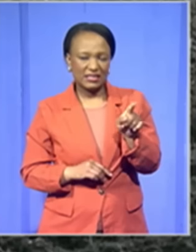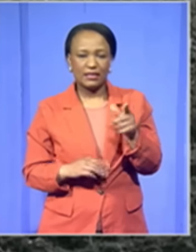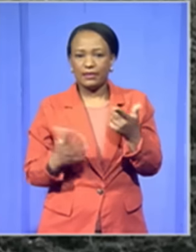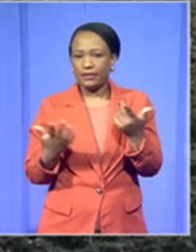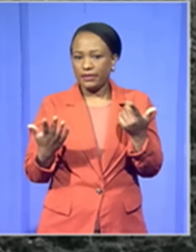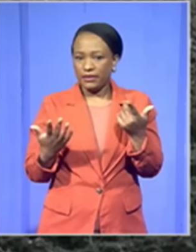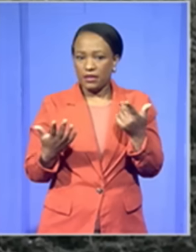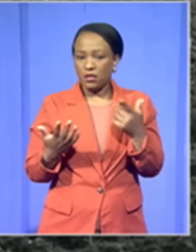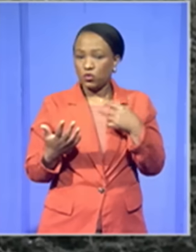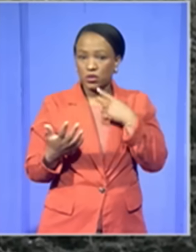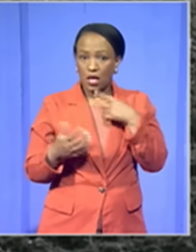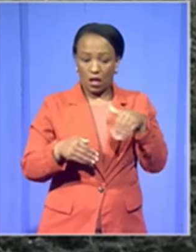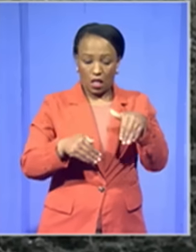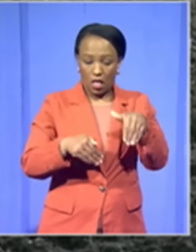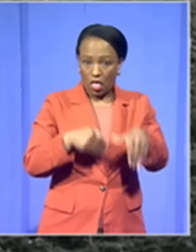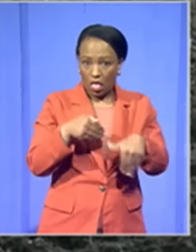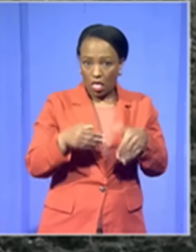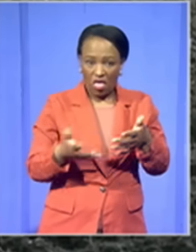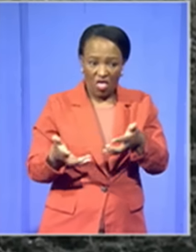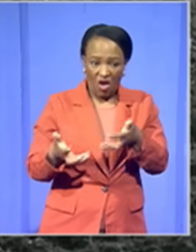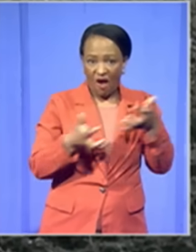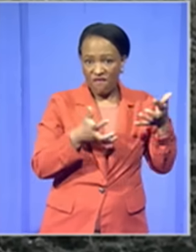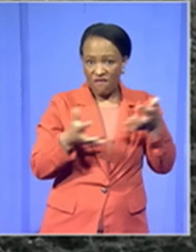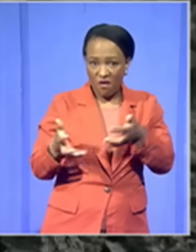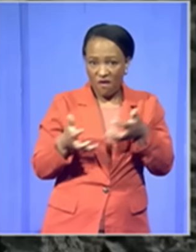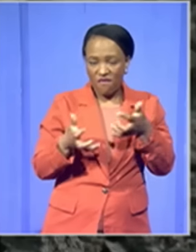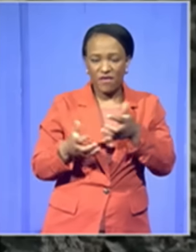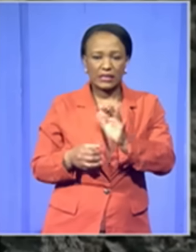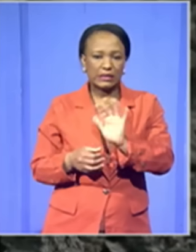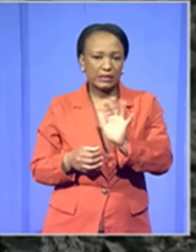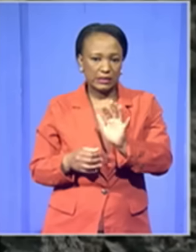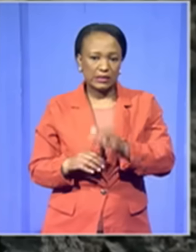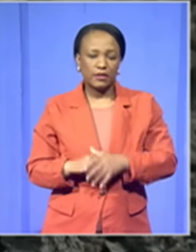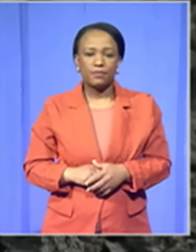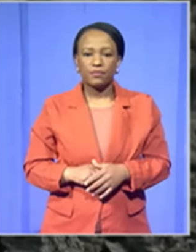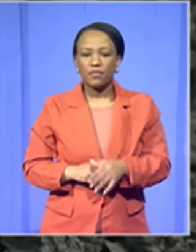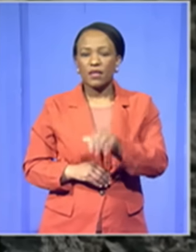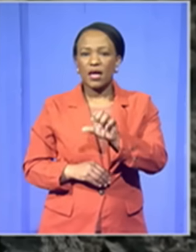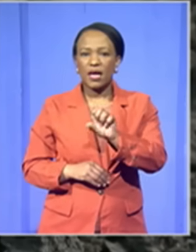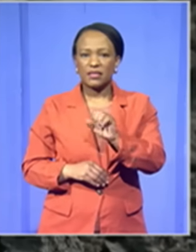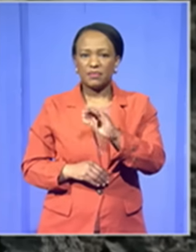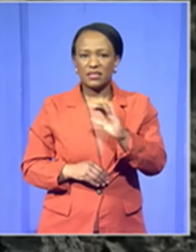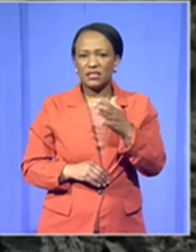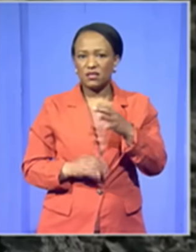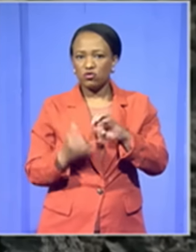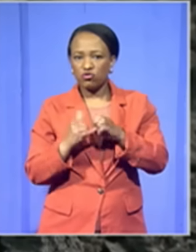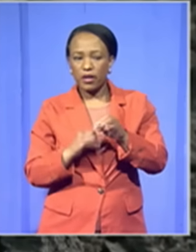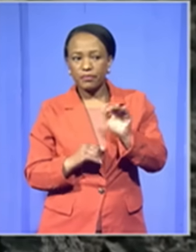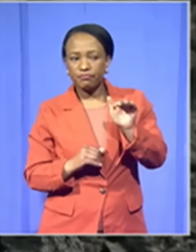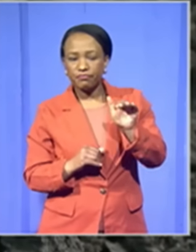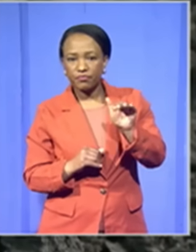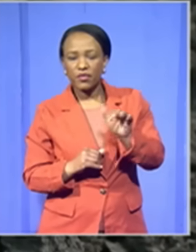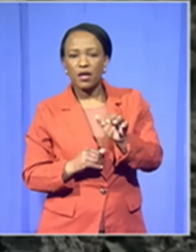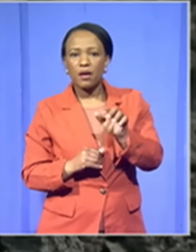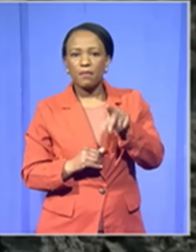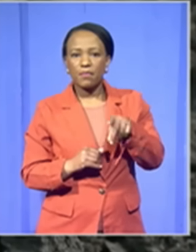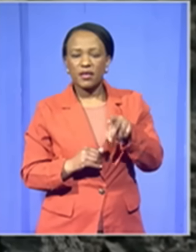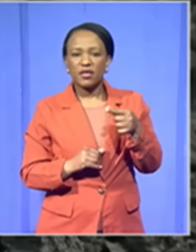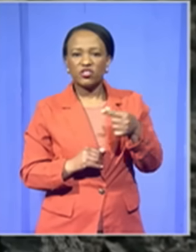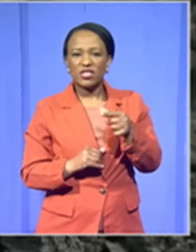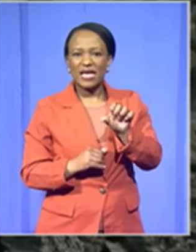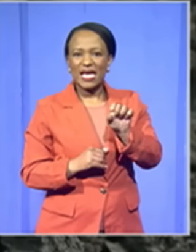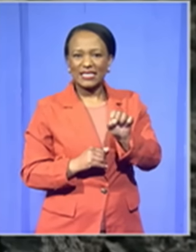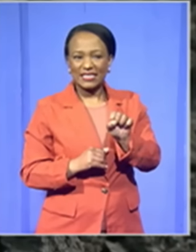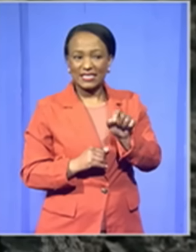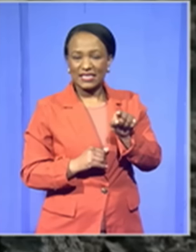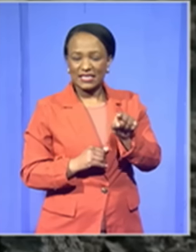ga o tle go epolola ditopo tseo di bolokilwe mo Marikana. Gape SABC e lekile go fitlhelela tshwaelo go tswa go setlamo sa PGS Heritage le